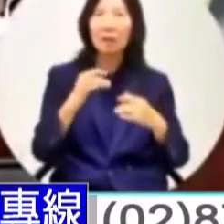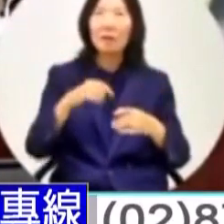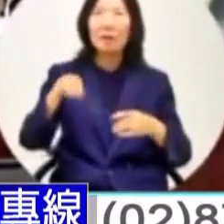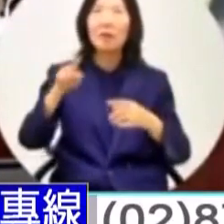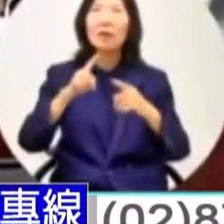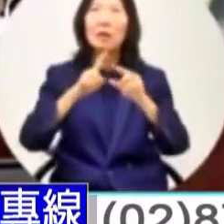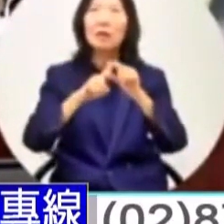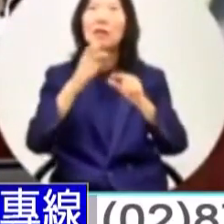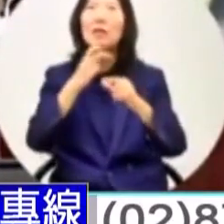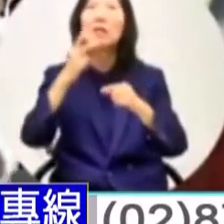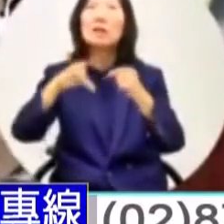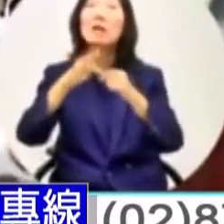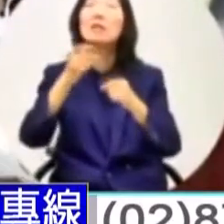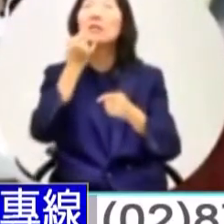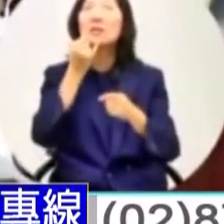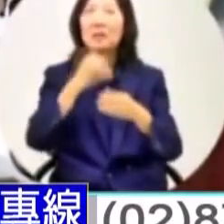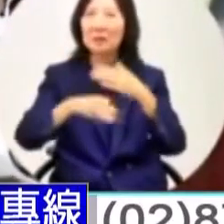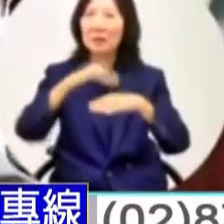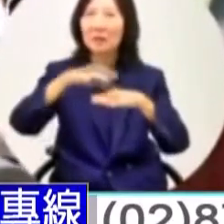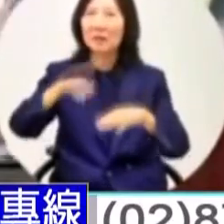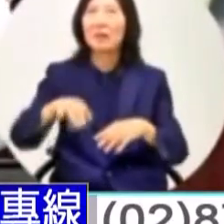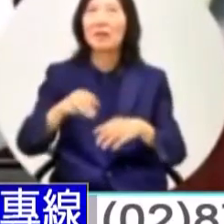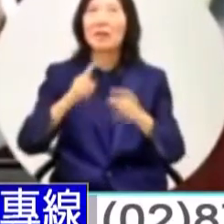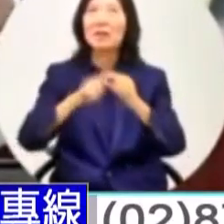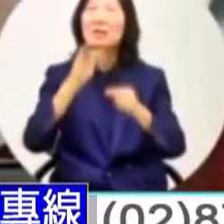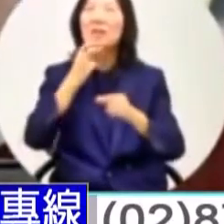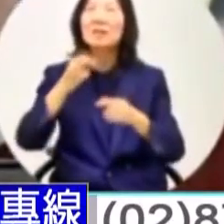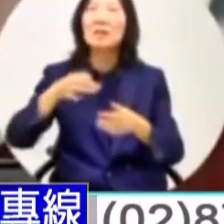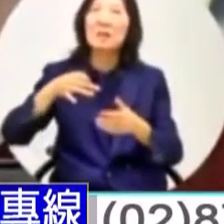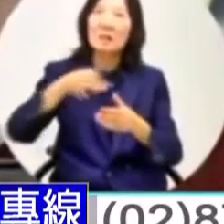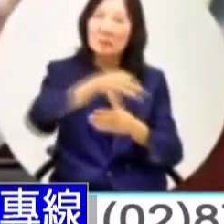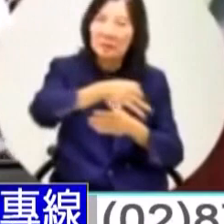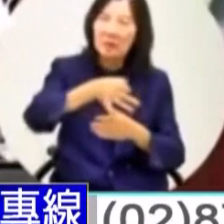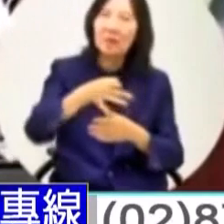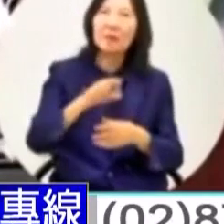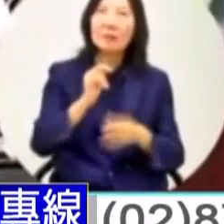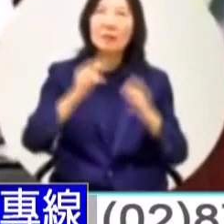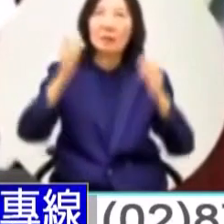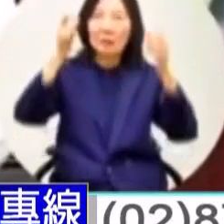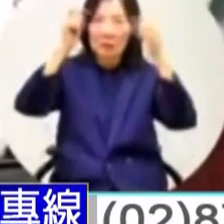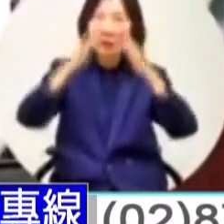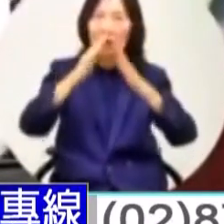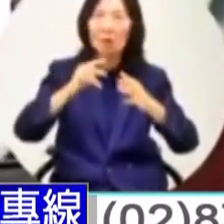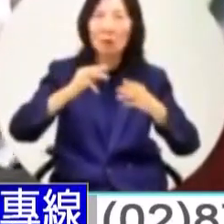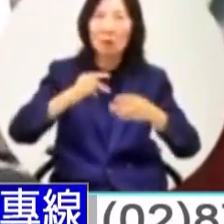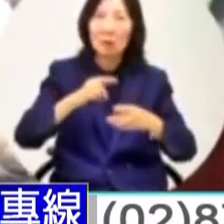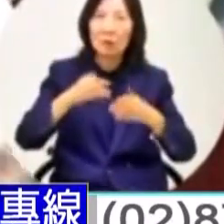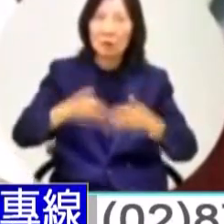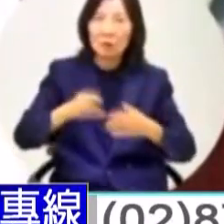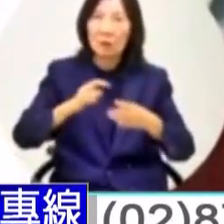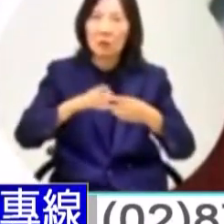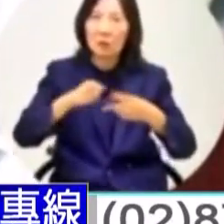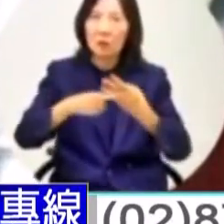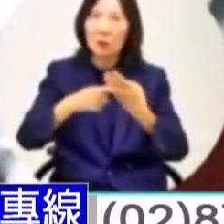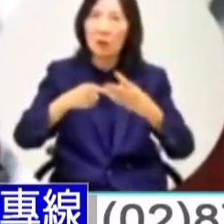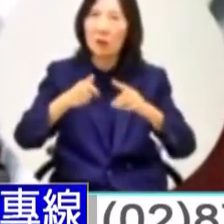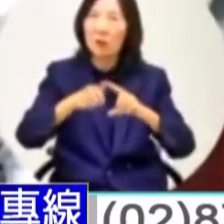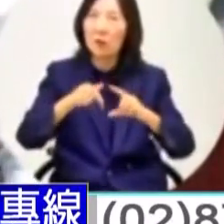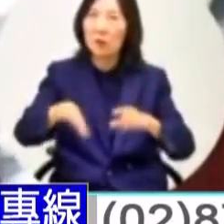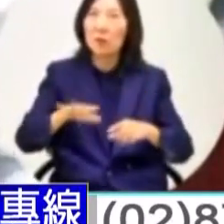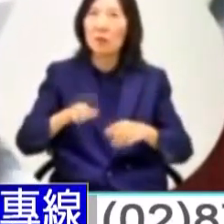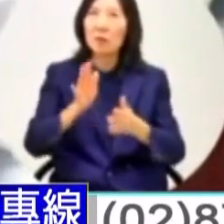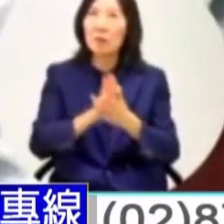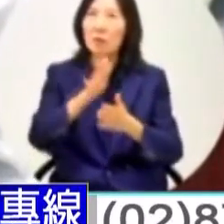对话，你在答询的时候你所讲的这个内容。那我其实觉得这个对民主来讲是一个很糟的一件事情。高雄市市民他们想知道